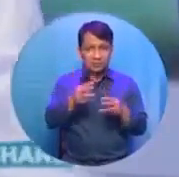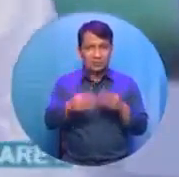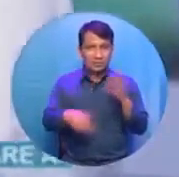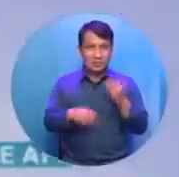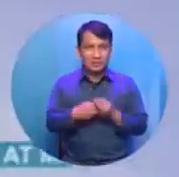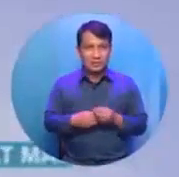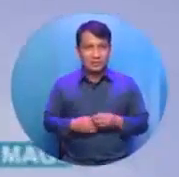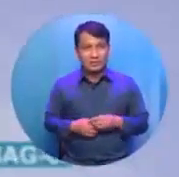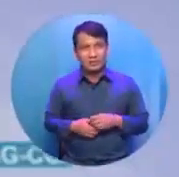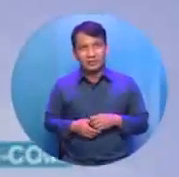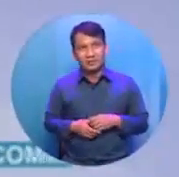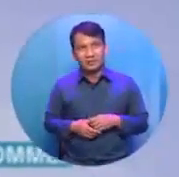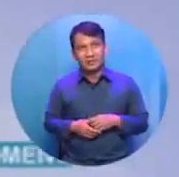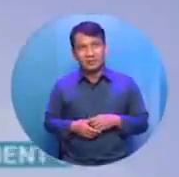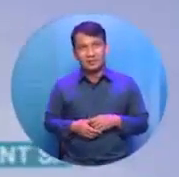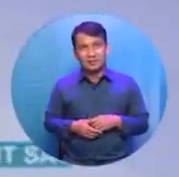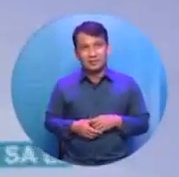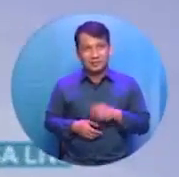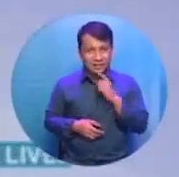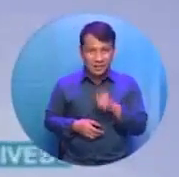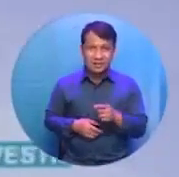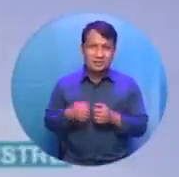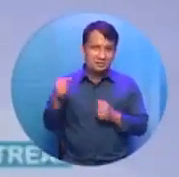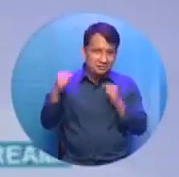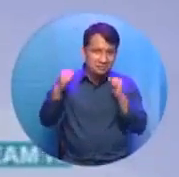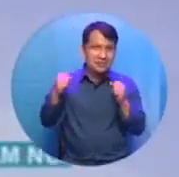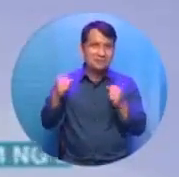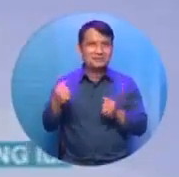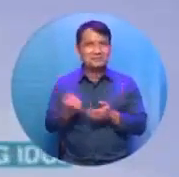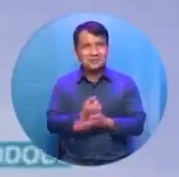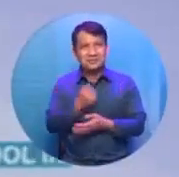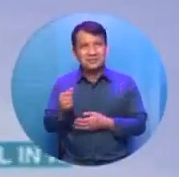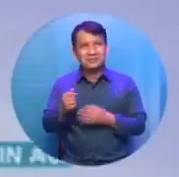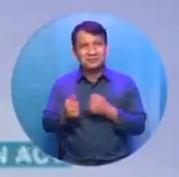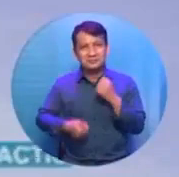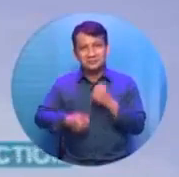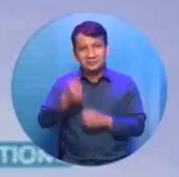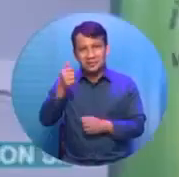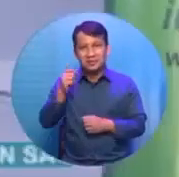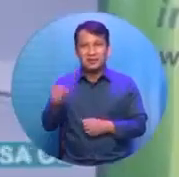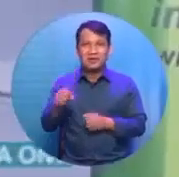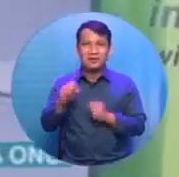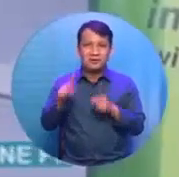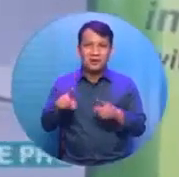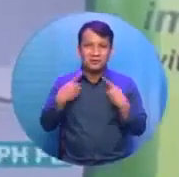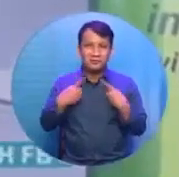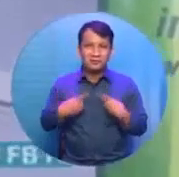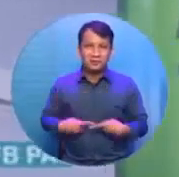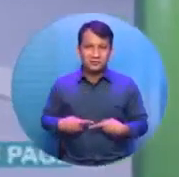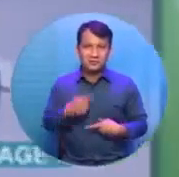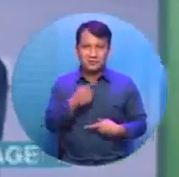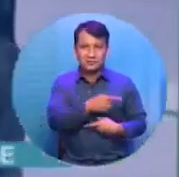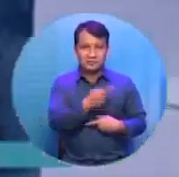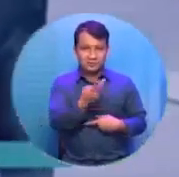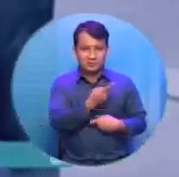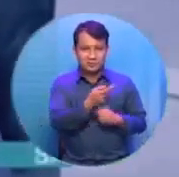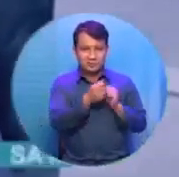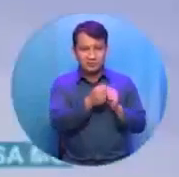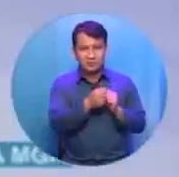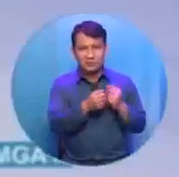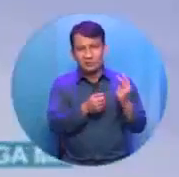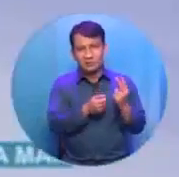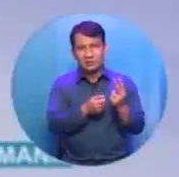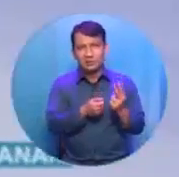sa'yo. Yes! Yes! Oh. Okay, anong kulay ng damit ng dalawang katabi ko,